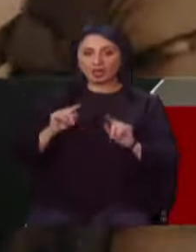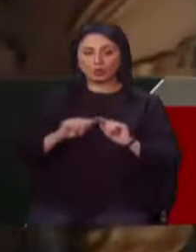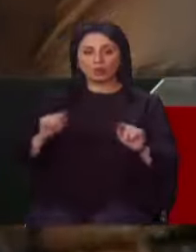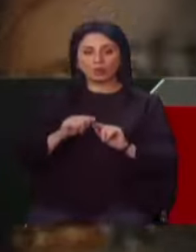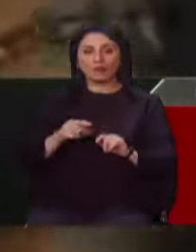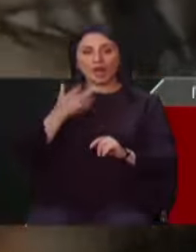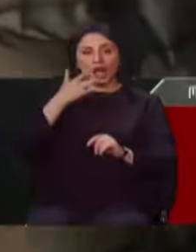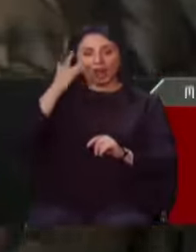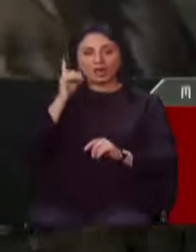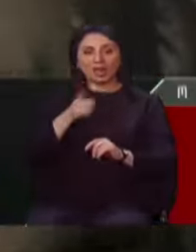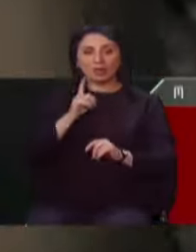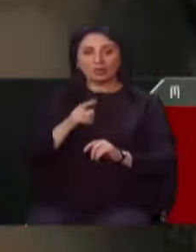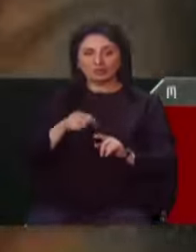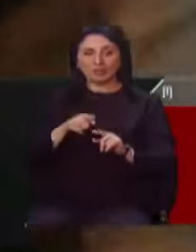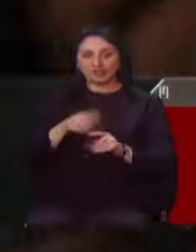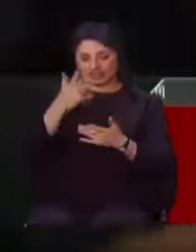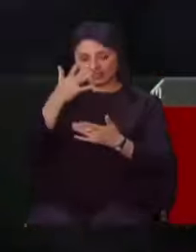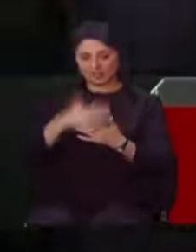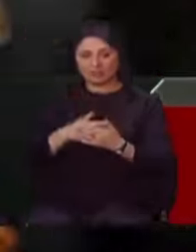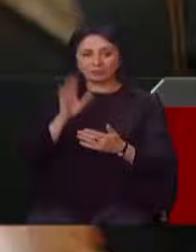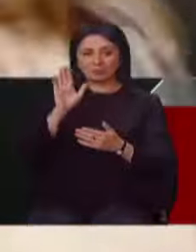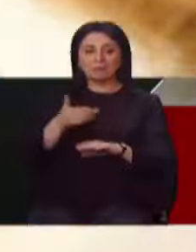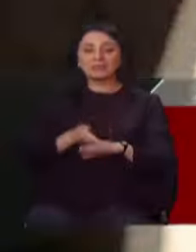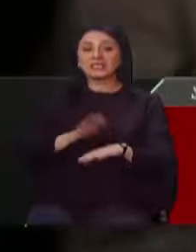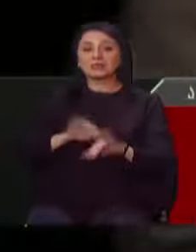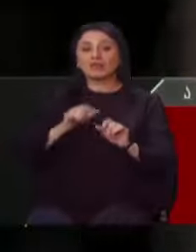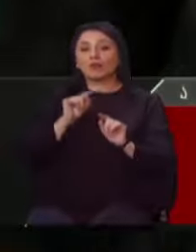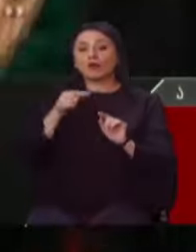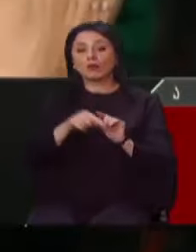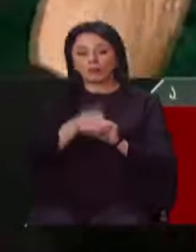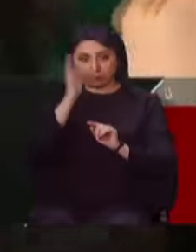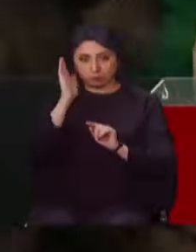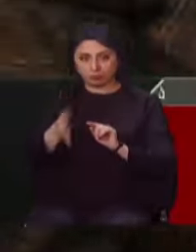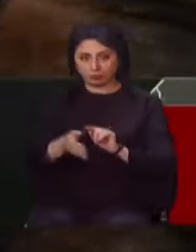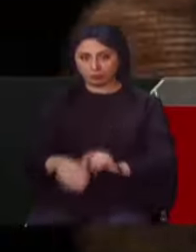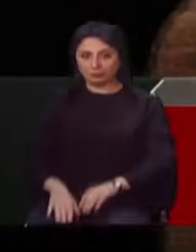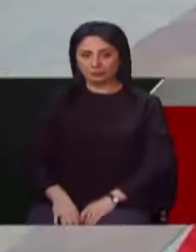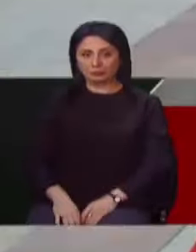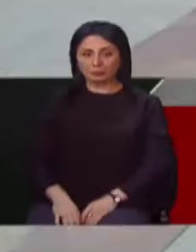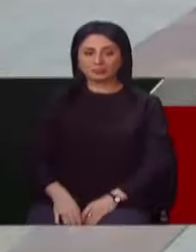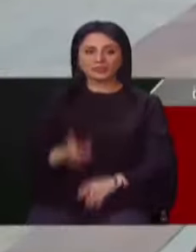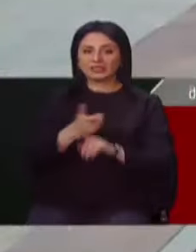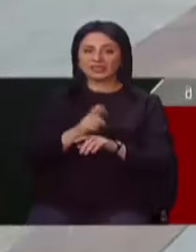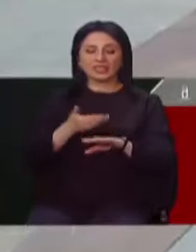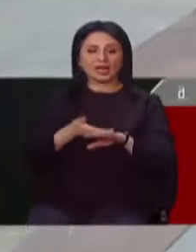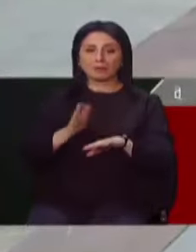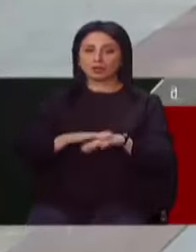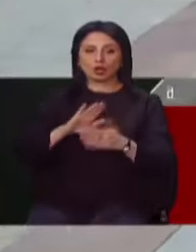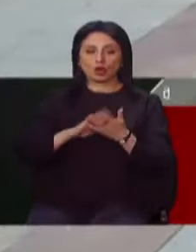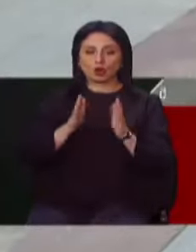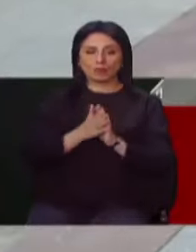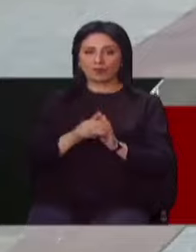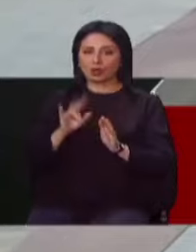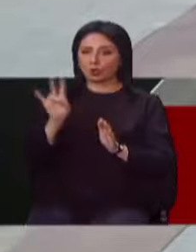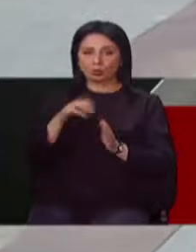ოპოზიცია ამერიკული მუქარის მათეულ ვერსიას გაცილებით მძიმე ფორმებში აცნობს ქართველ ამომრჩეველს. ძალიან ძიმე მდგომარეობაში